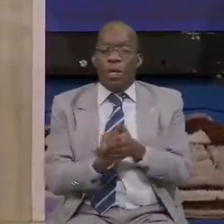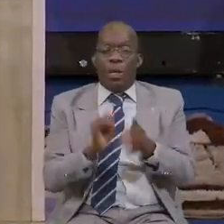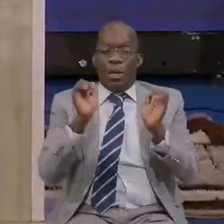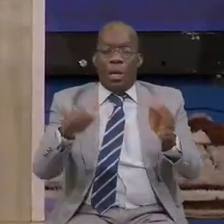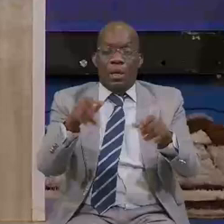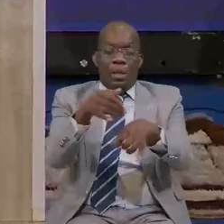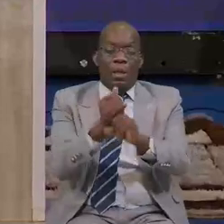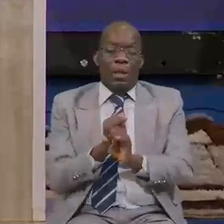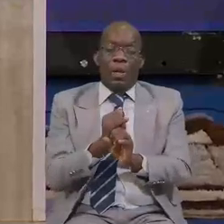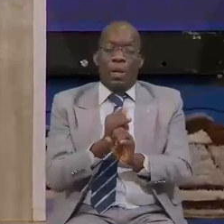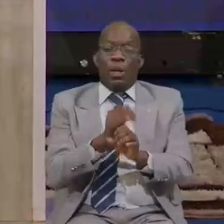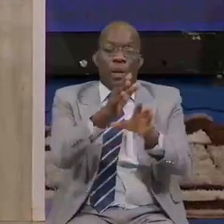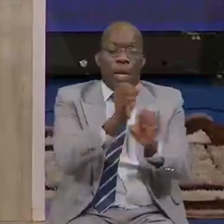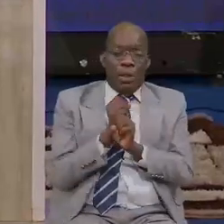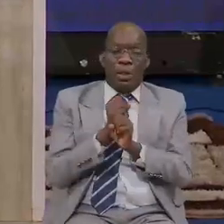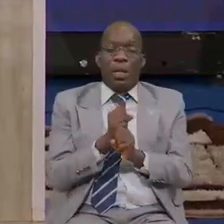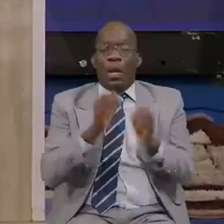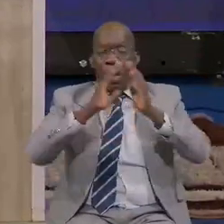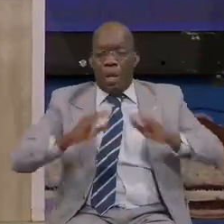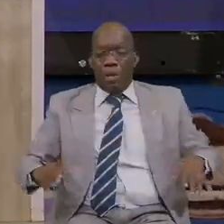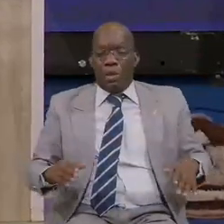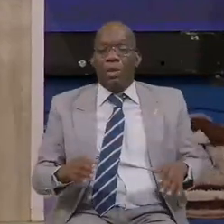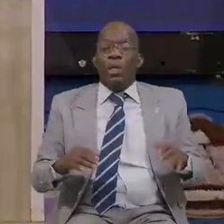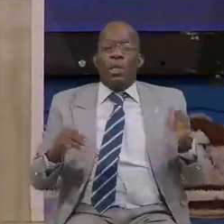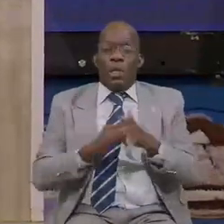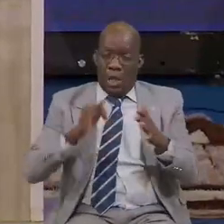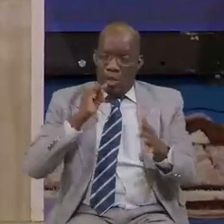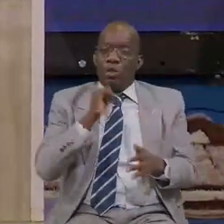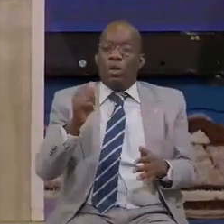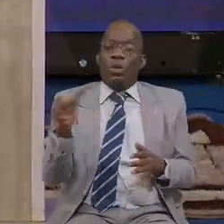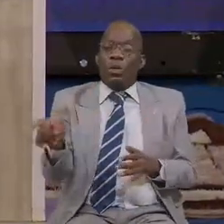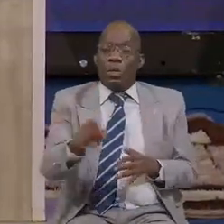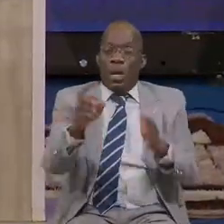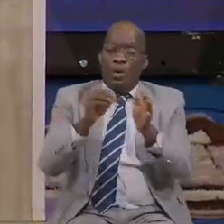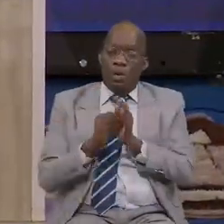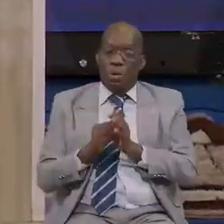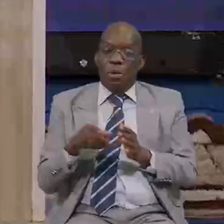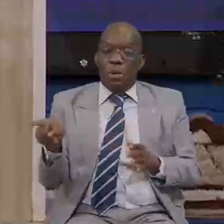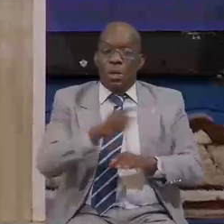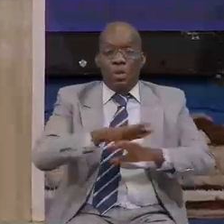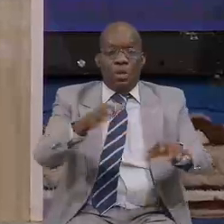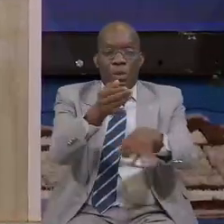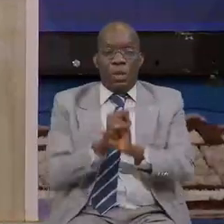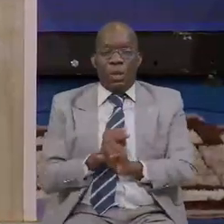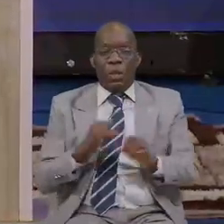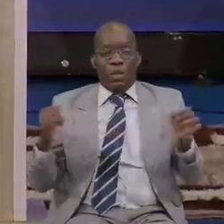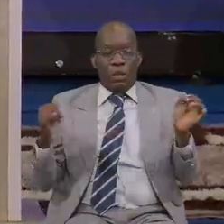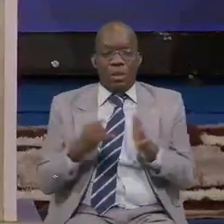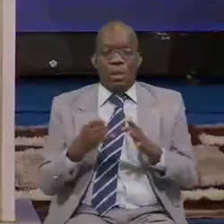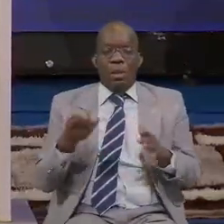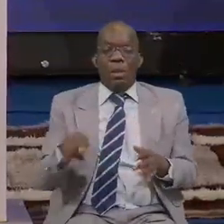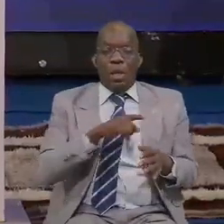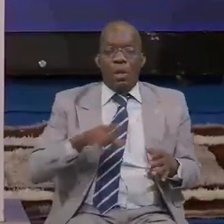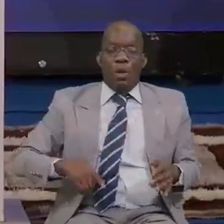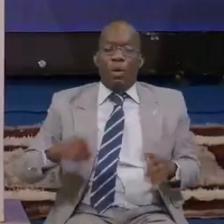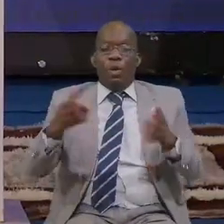maisons, qui peuvent louer des immeubles. Ce n'est pas pour eux. Ils n'héritent pas ça. Mais Dieu veut nous faire